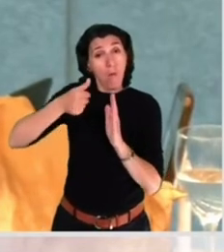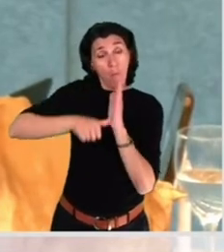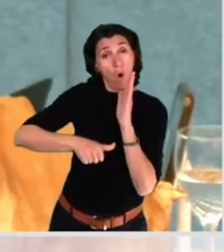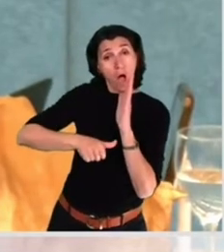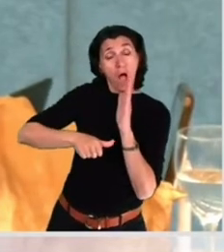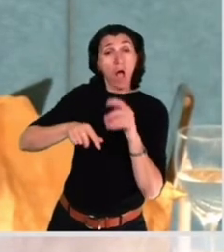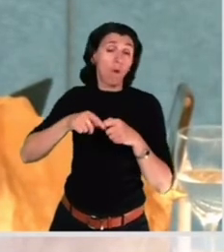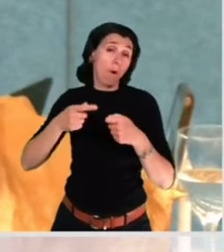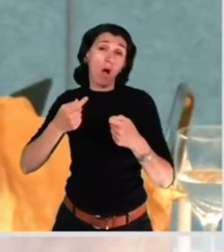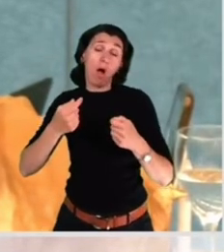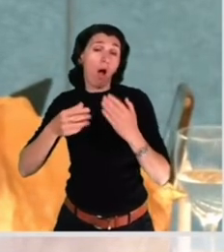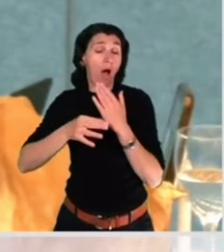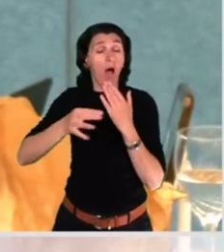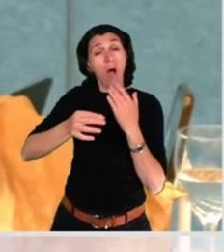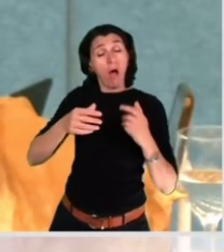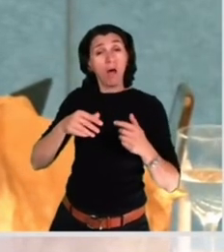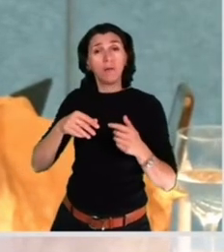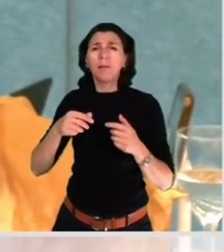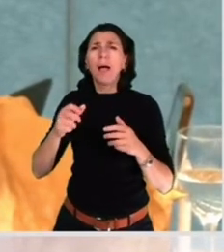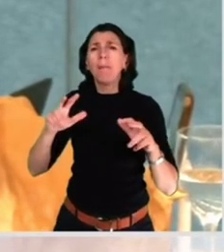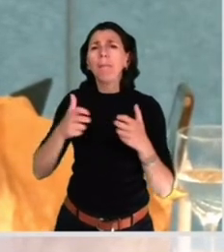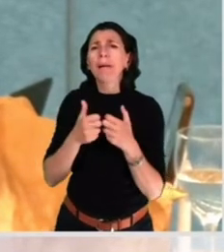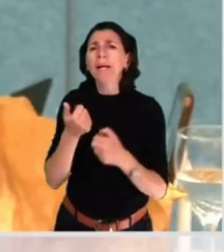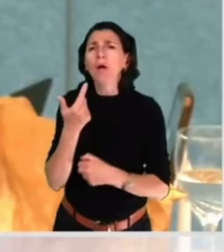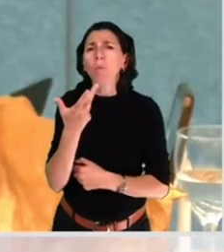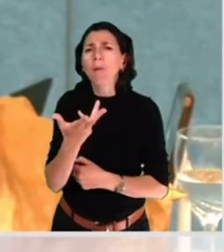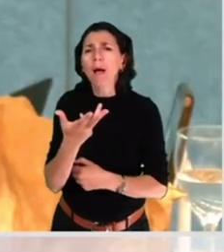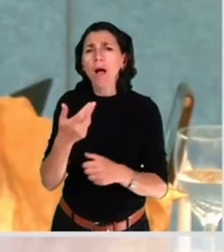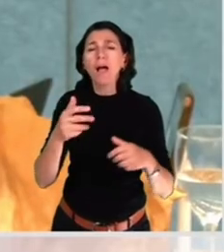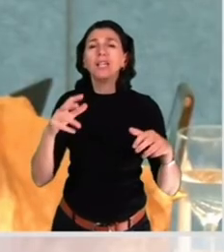en ouvrage coûte 130 €.